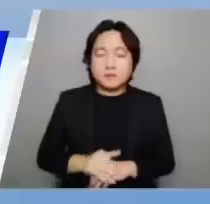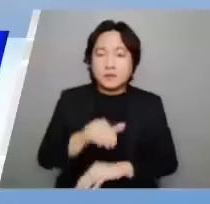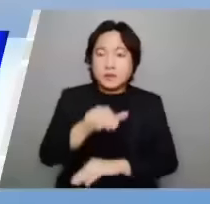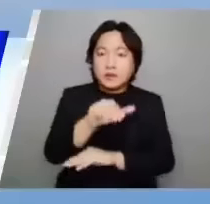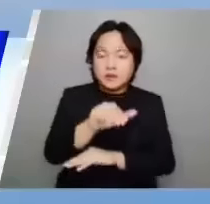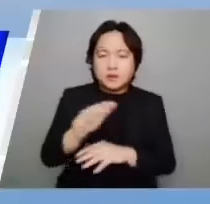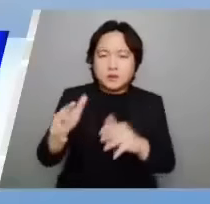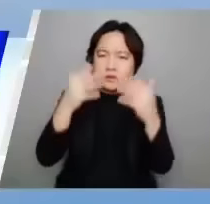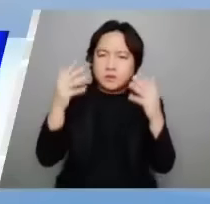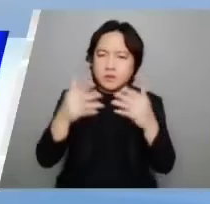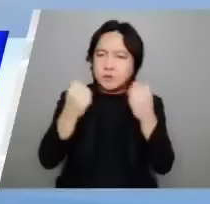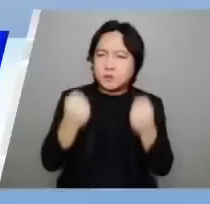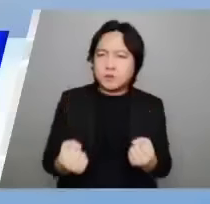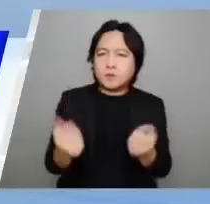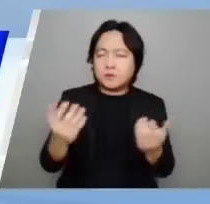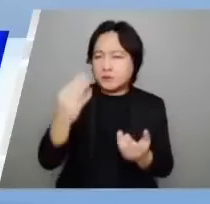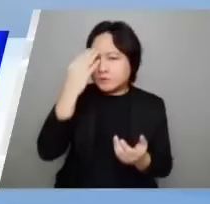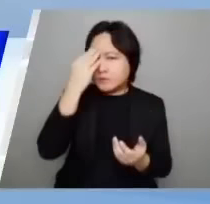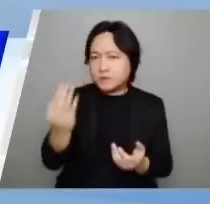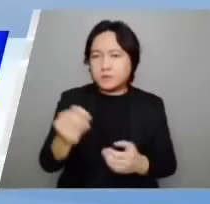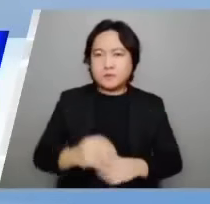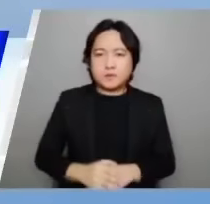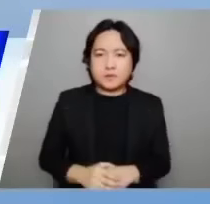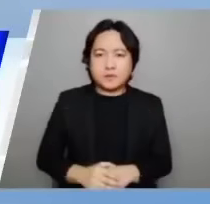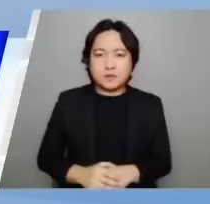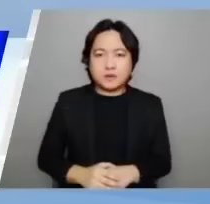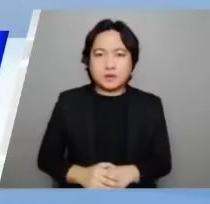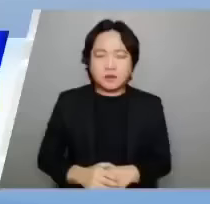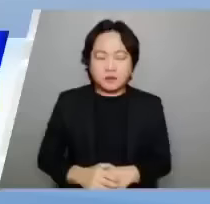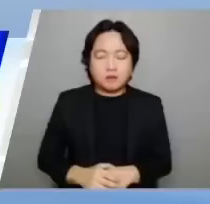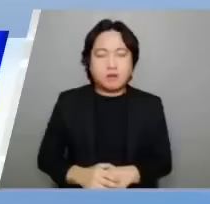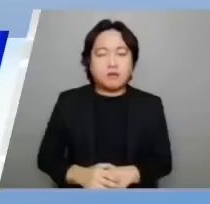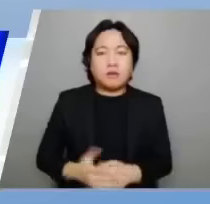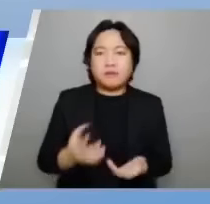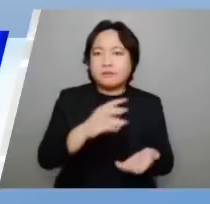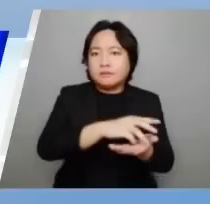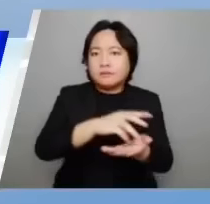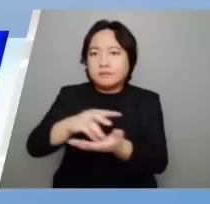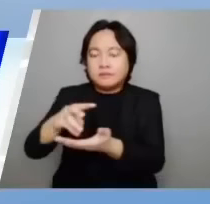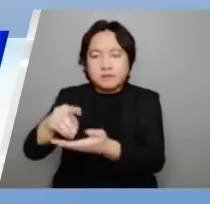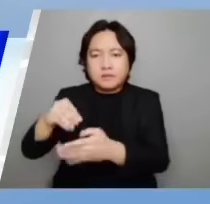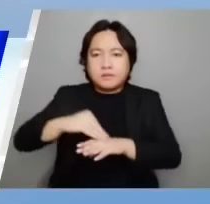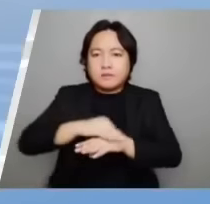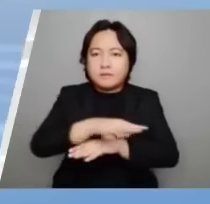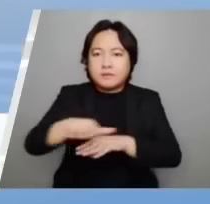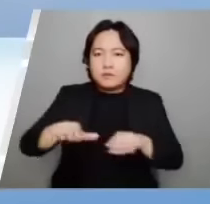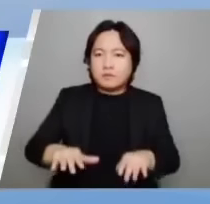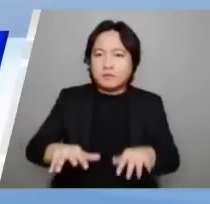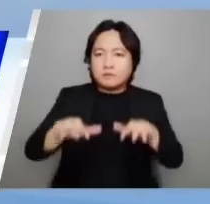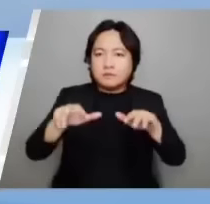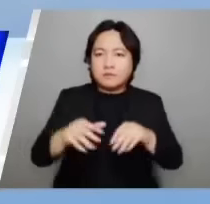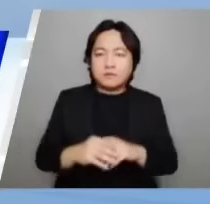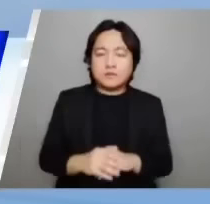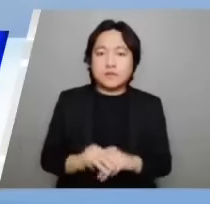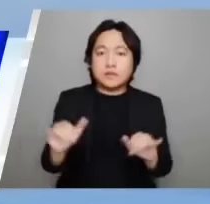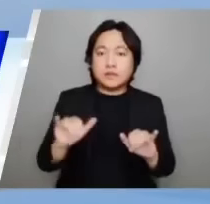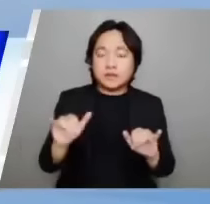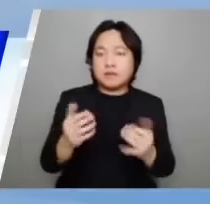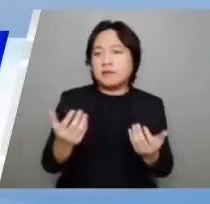Obando, Bulacan na nagdulot ng gutter deep na baha sa Flamenco Street, Barangay Panghulo. Binahari ng Barangay San Miguel sa Kalumpit,